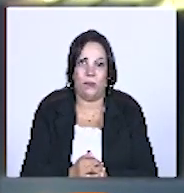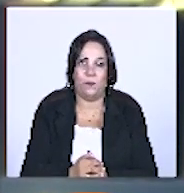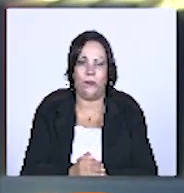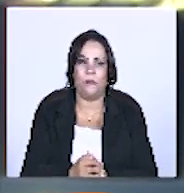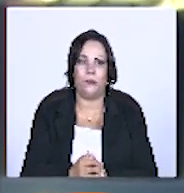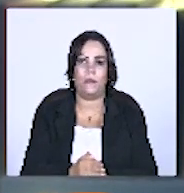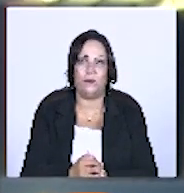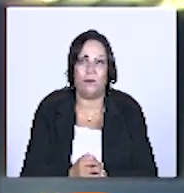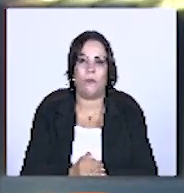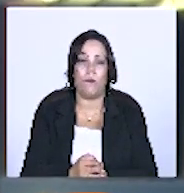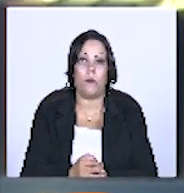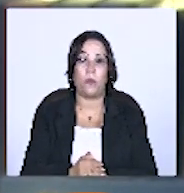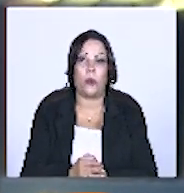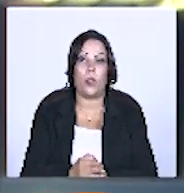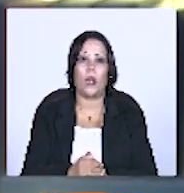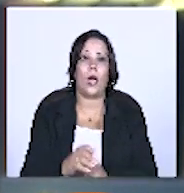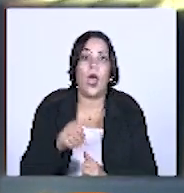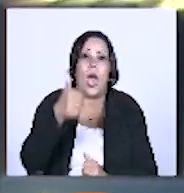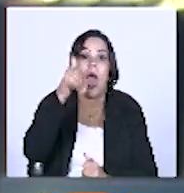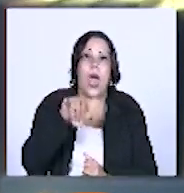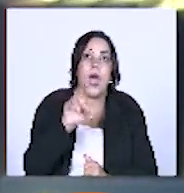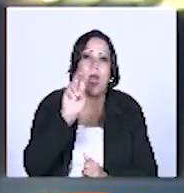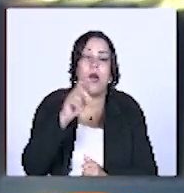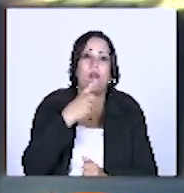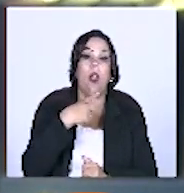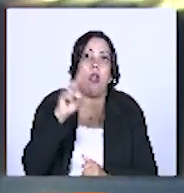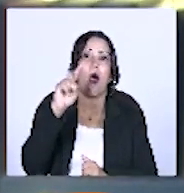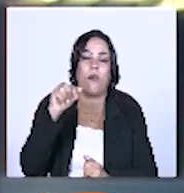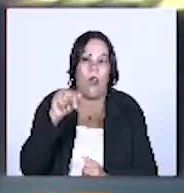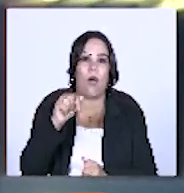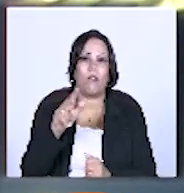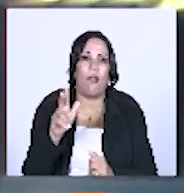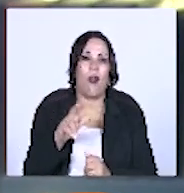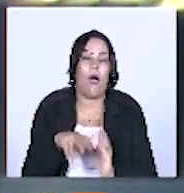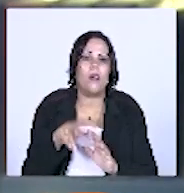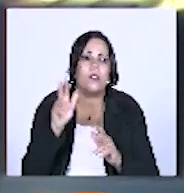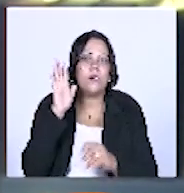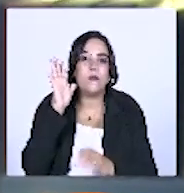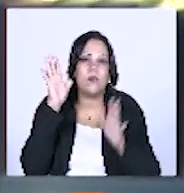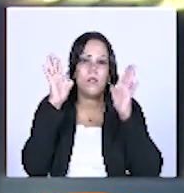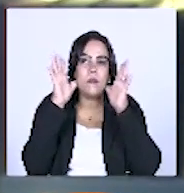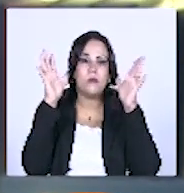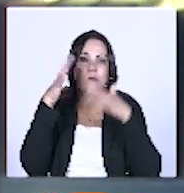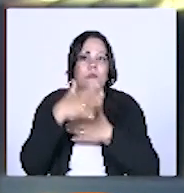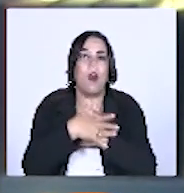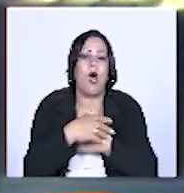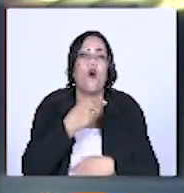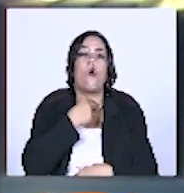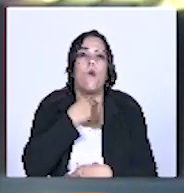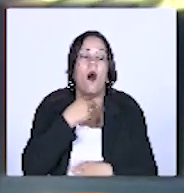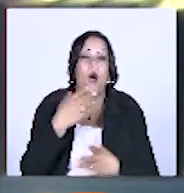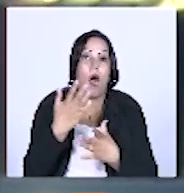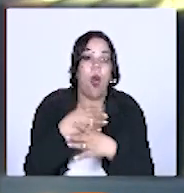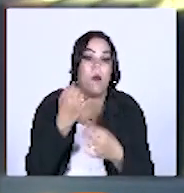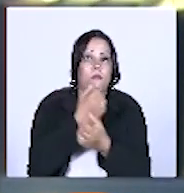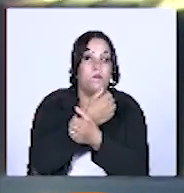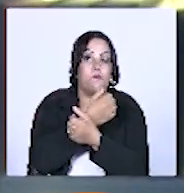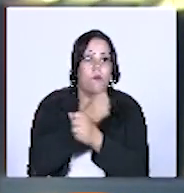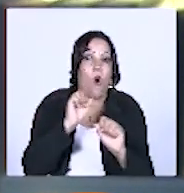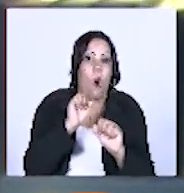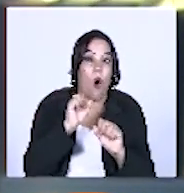الطرفين ايه الله خامنئي في صلاه الجمعه اليوم قاللك الهجمات